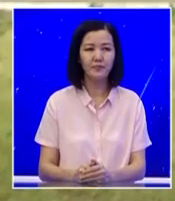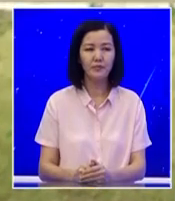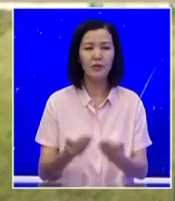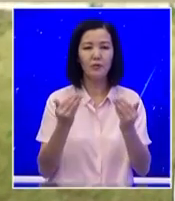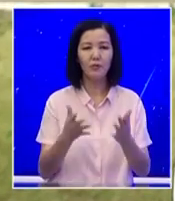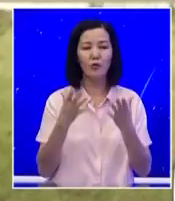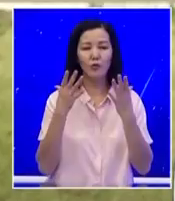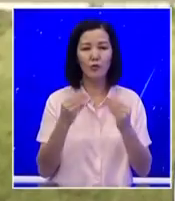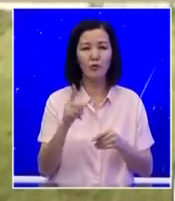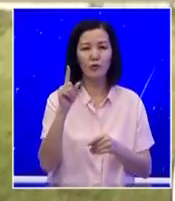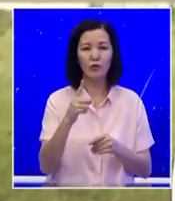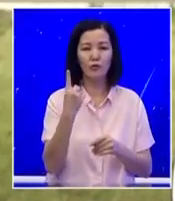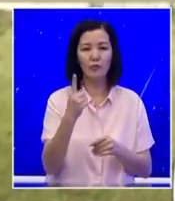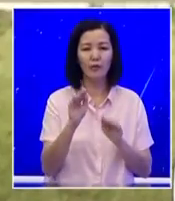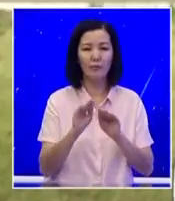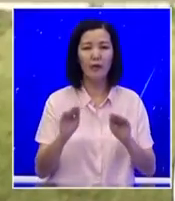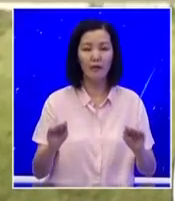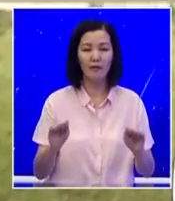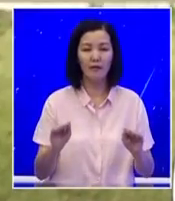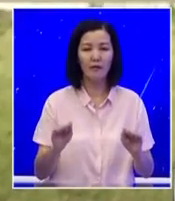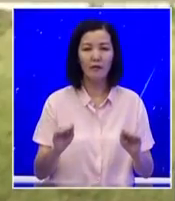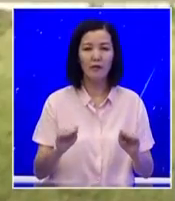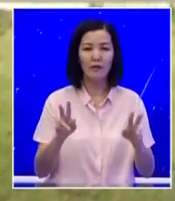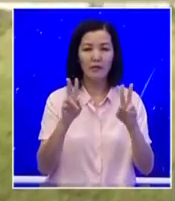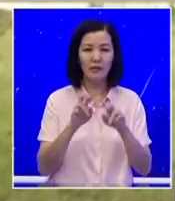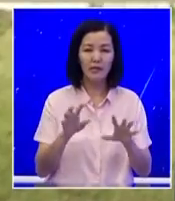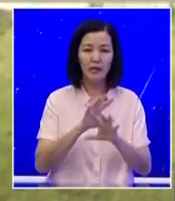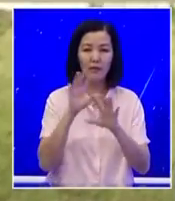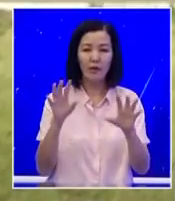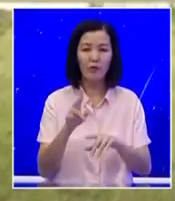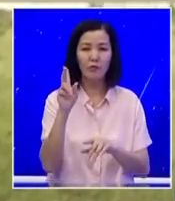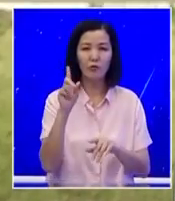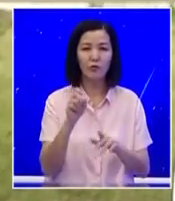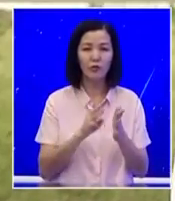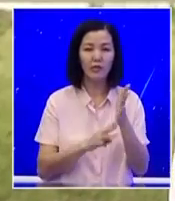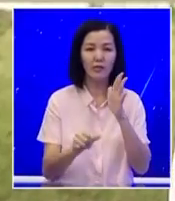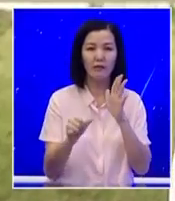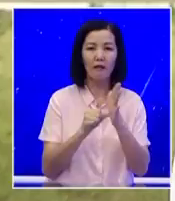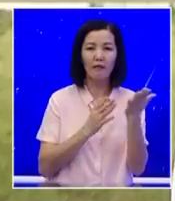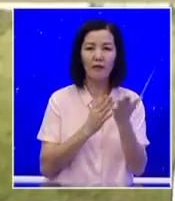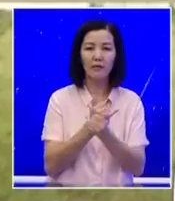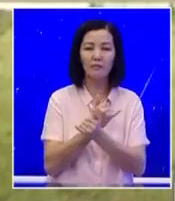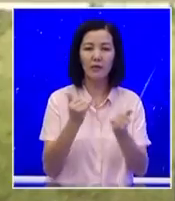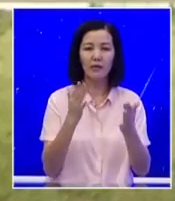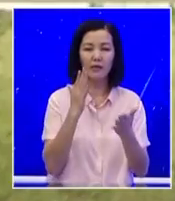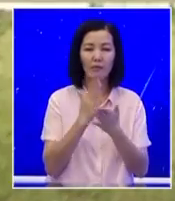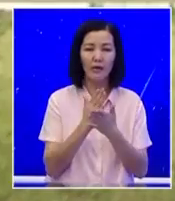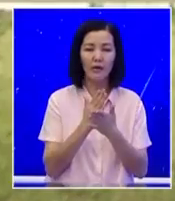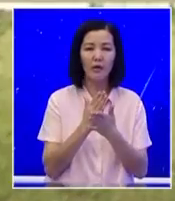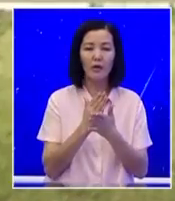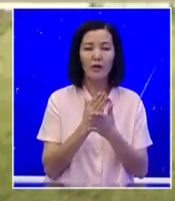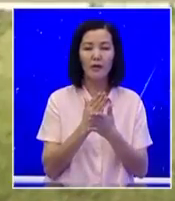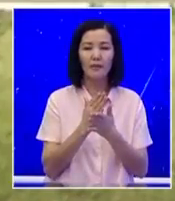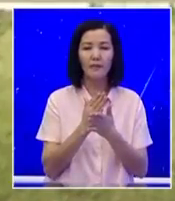Бүгінгі күнде осы 101 баланы қарауына бізде 186 қызметкер жұмыс жасайды. Оның